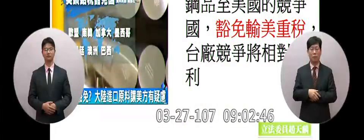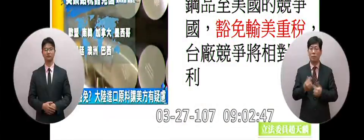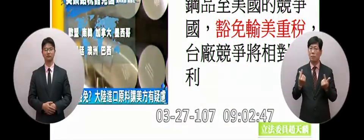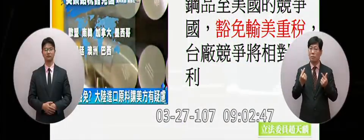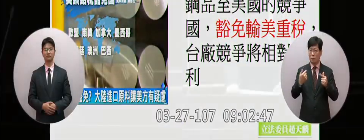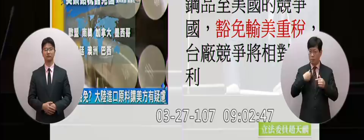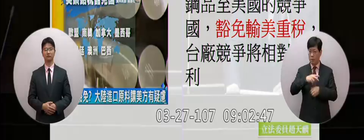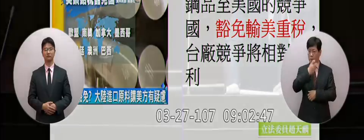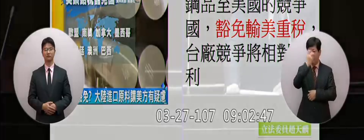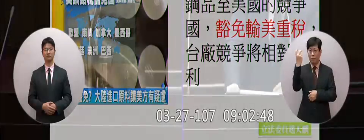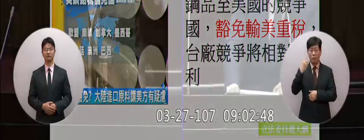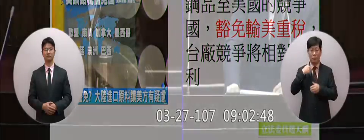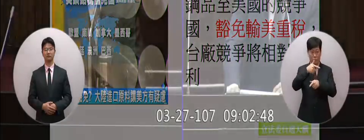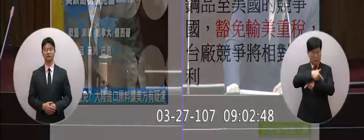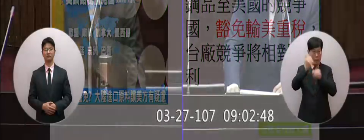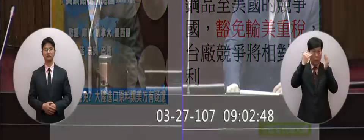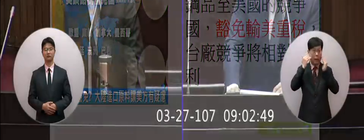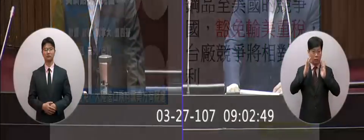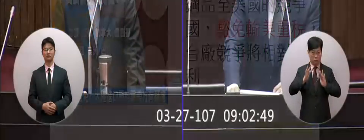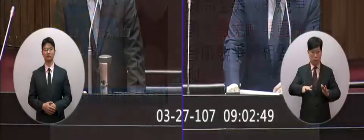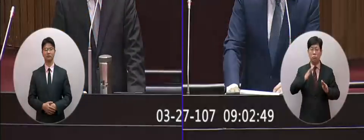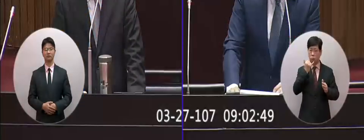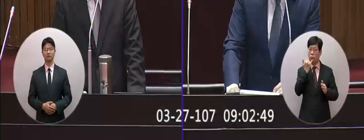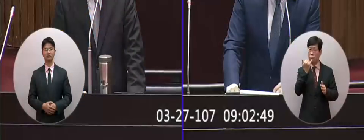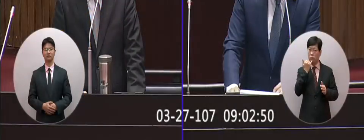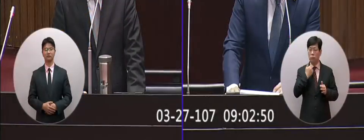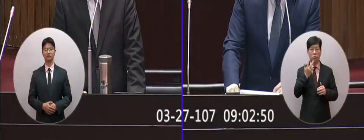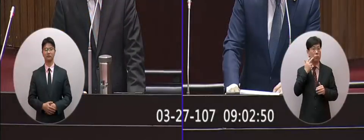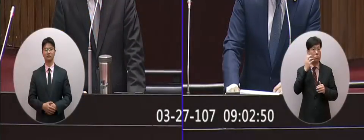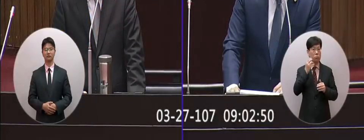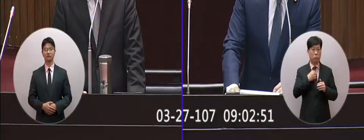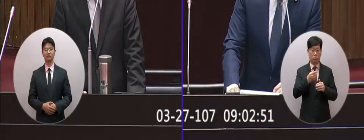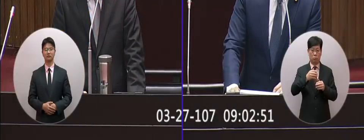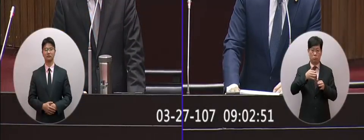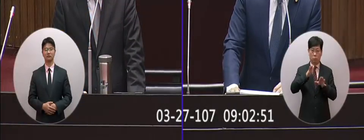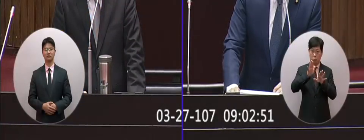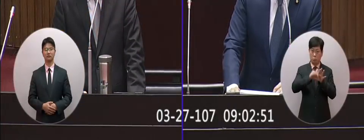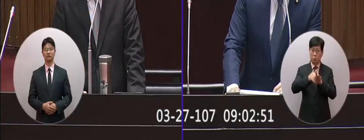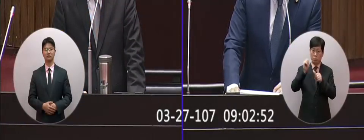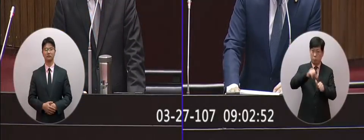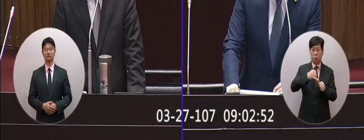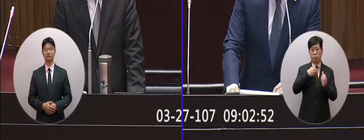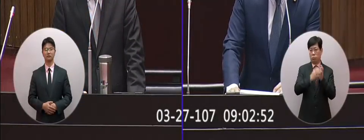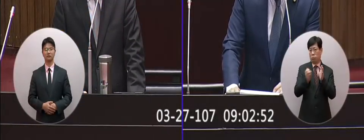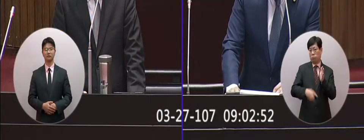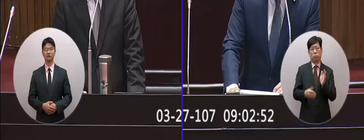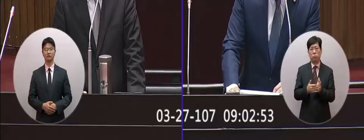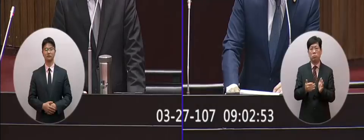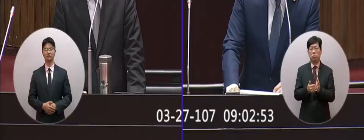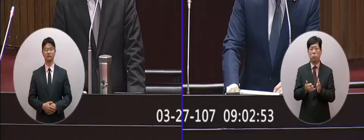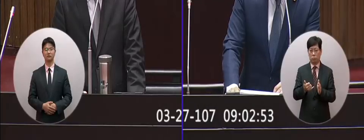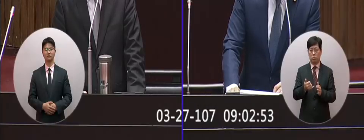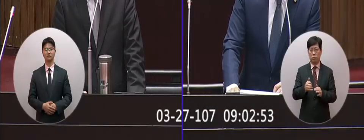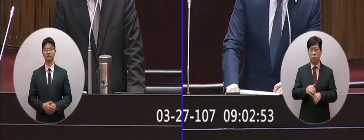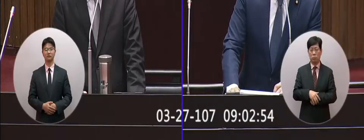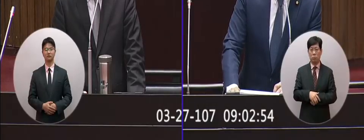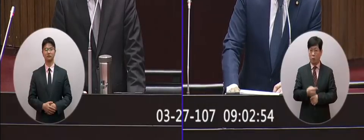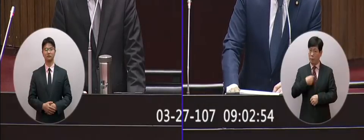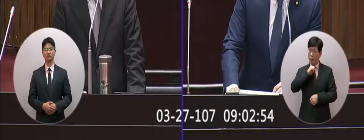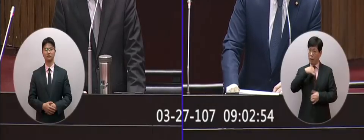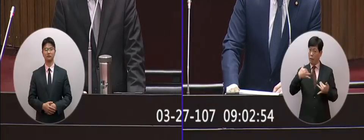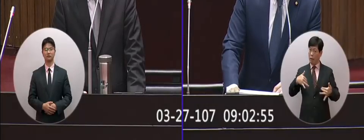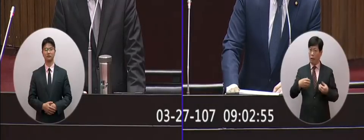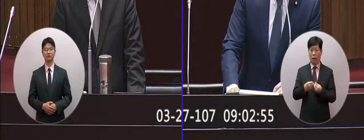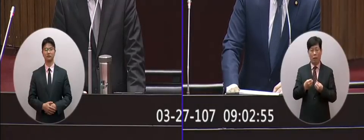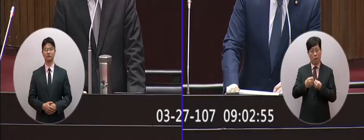我们发现说南韩它的这个豁免的这样的一个输美重税已经被排除已经得到豁免，那我们台湾